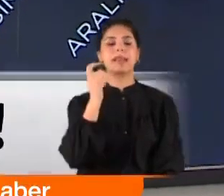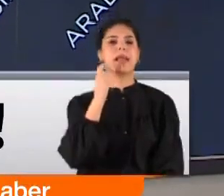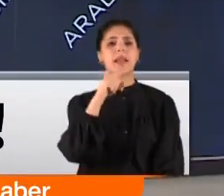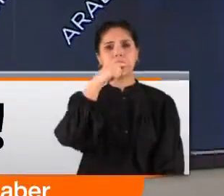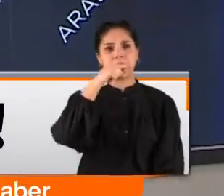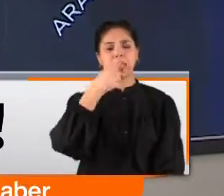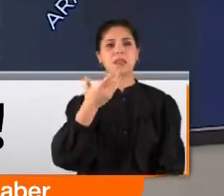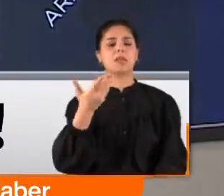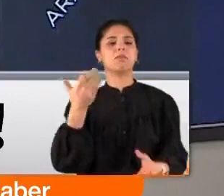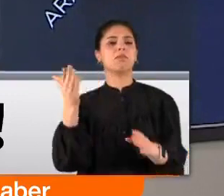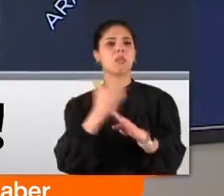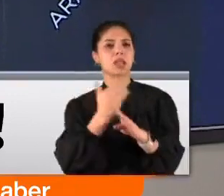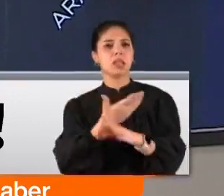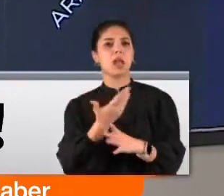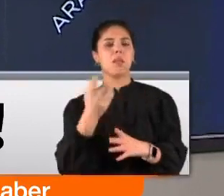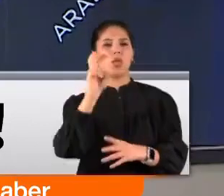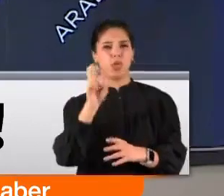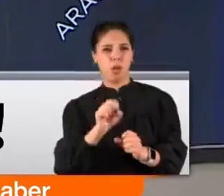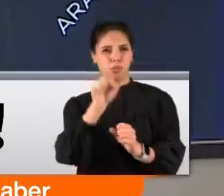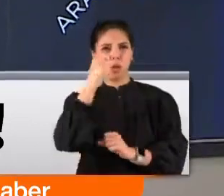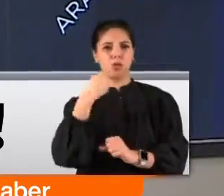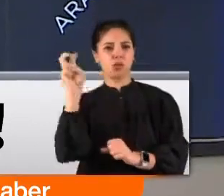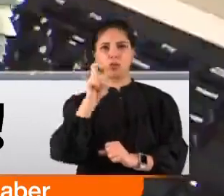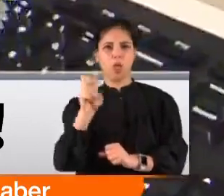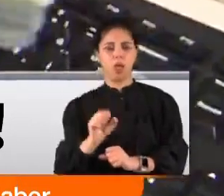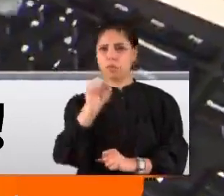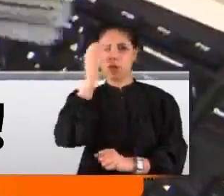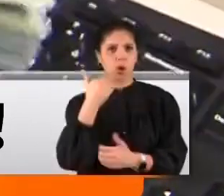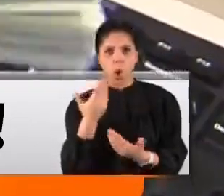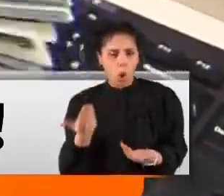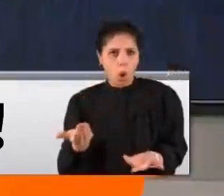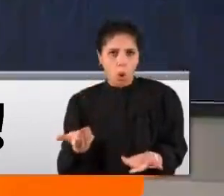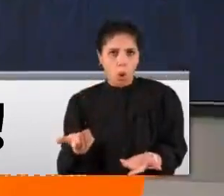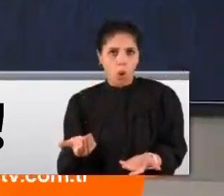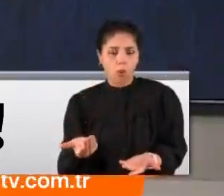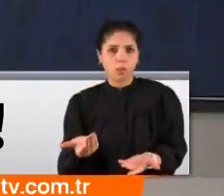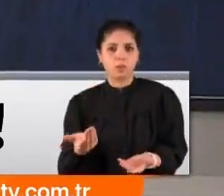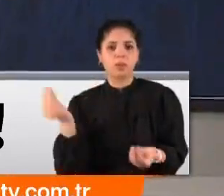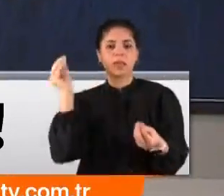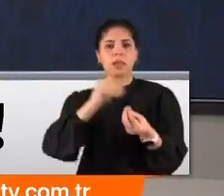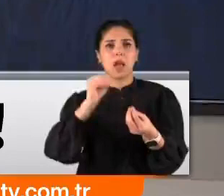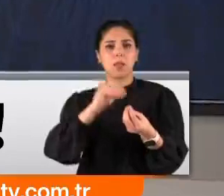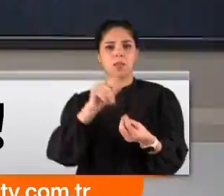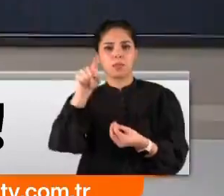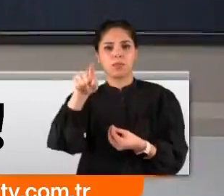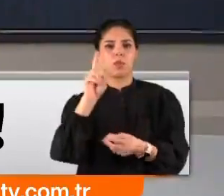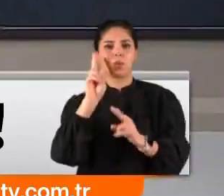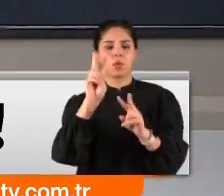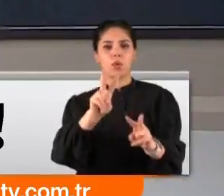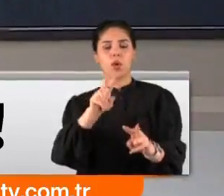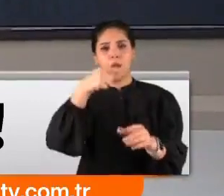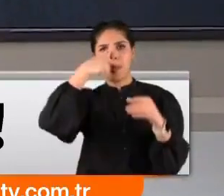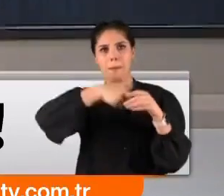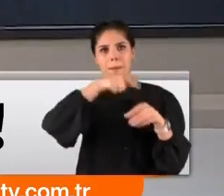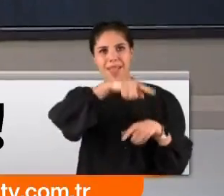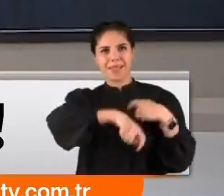kadar işte dolar artıyor diyorlardı. Dolar da artmıyor. Ayış fiyatların belgesi burada. Benzin